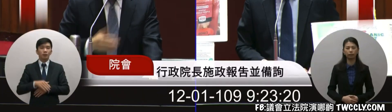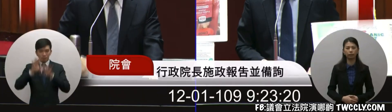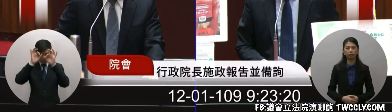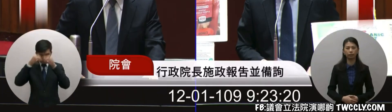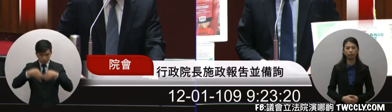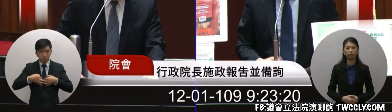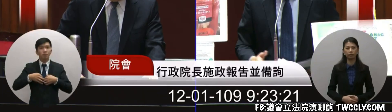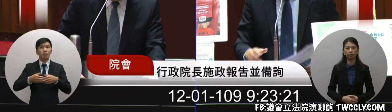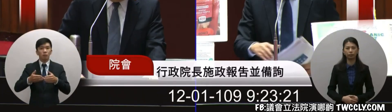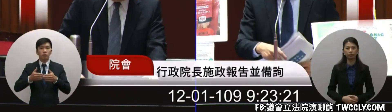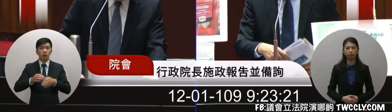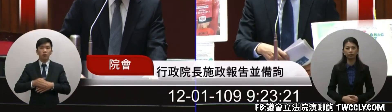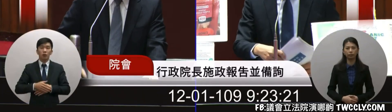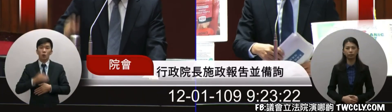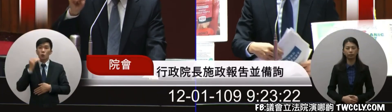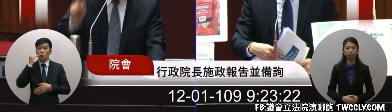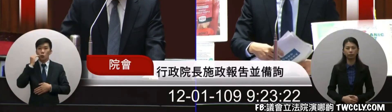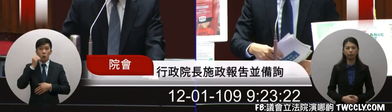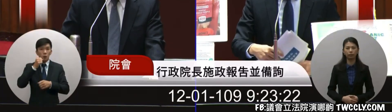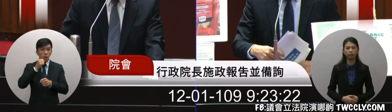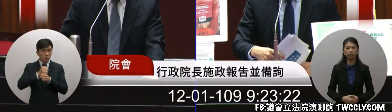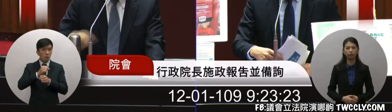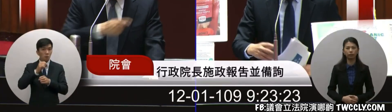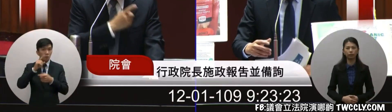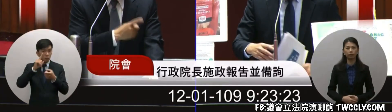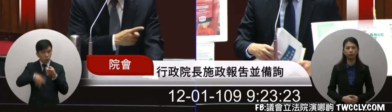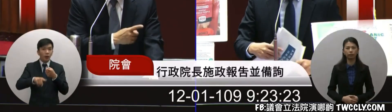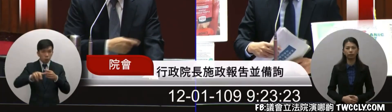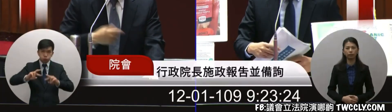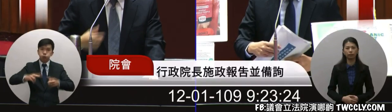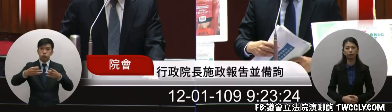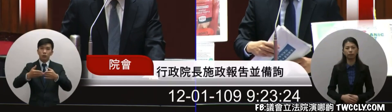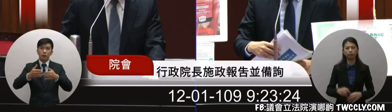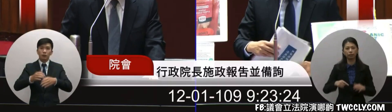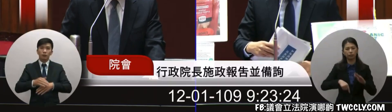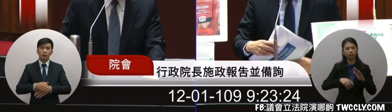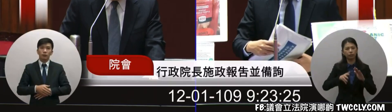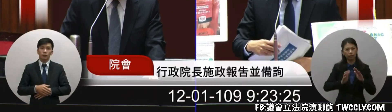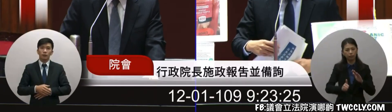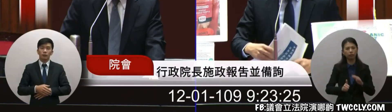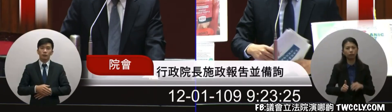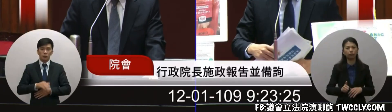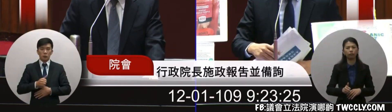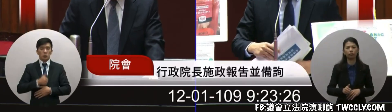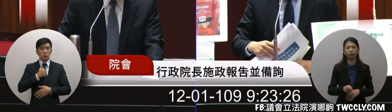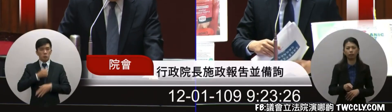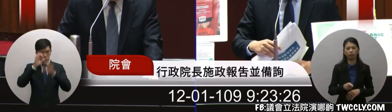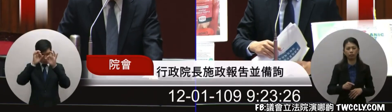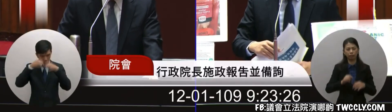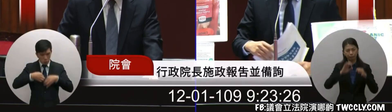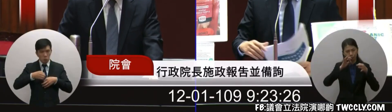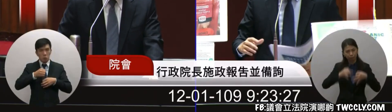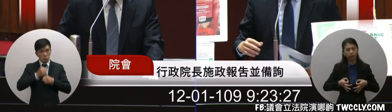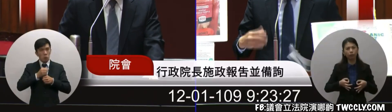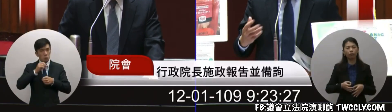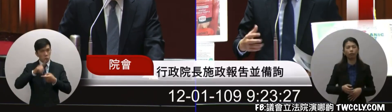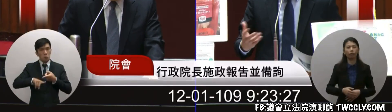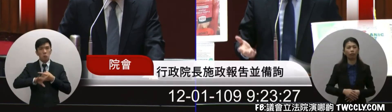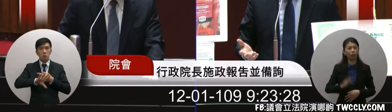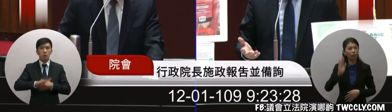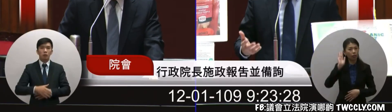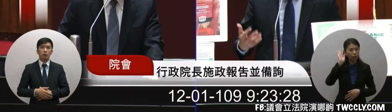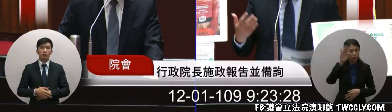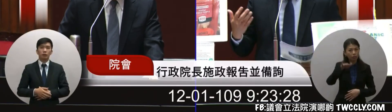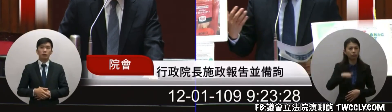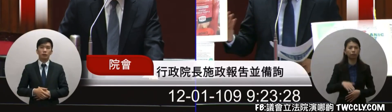讨，如果有做错就该改，而且确实有一些 是 做错， 那有一些未来所有